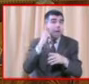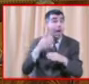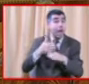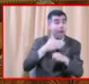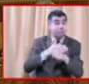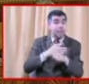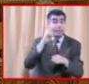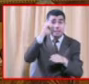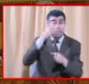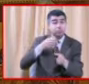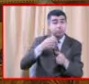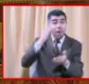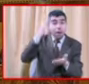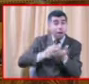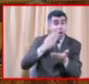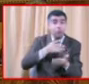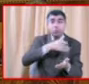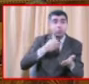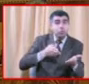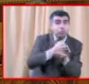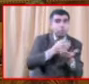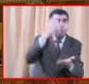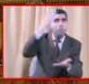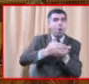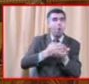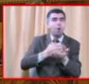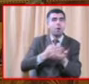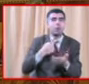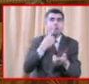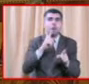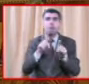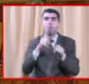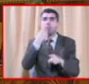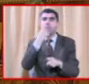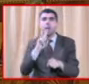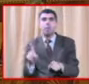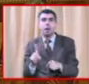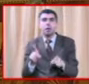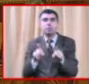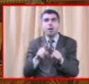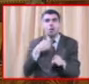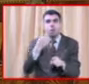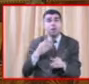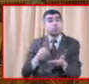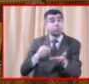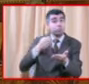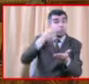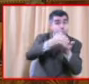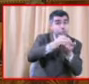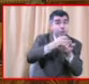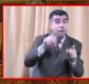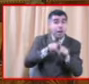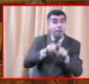أن نرتب المسؤولية على كل الاختلالات التي كانت. ما يمكنش ان تذهب يعني هاد